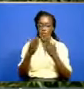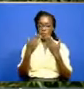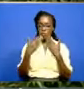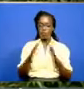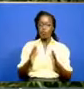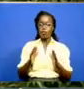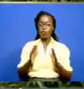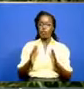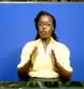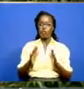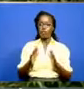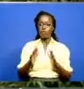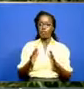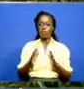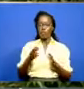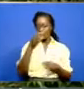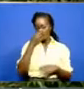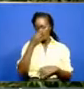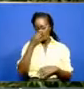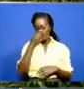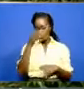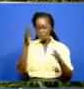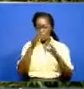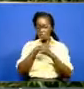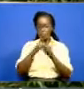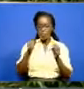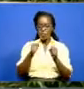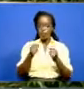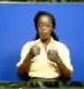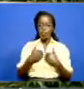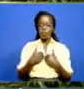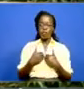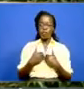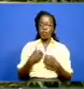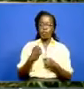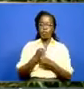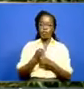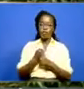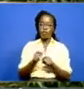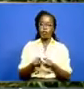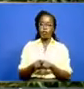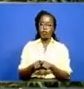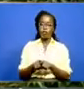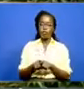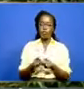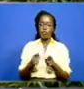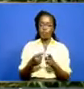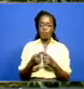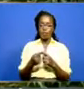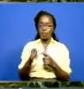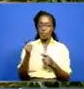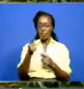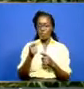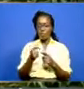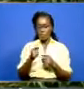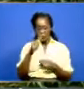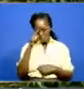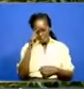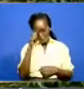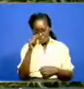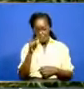matamanio ambayo mkuu wetu wa nchi alikuwa nayo. Kwa kufanya hivyo, tutakuwa kwanza tunamwenzi yeye, lakini